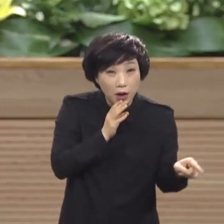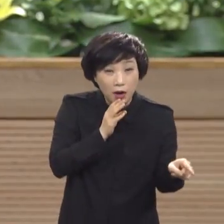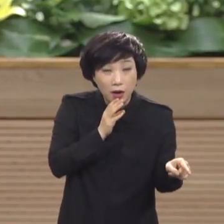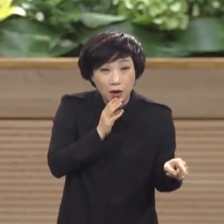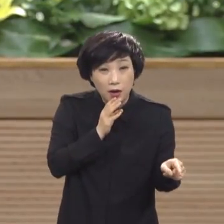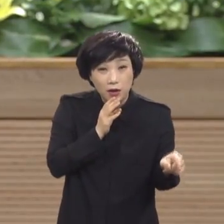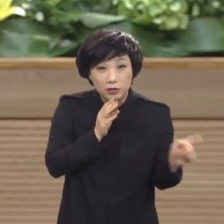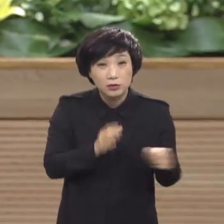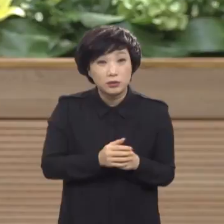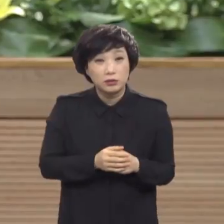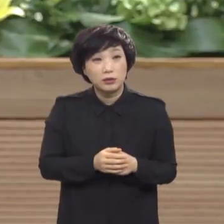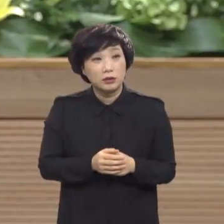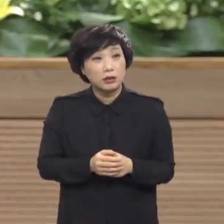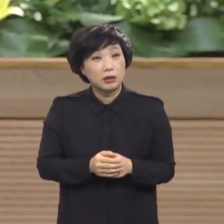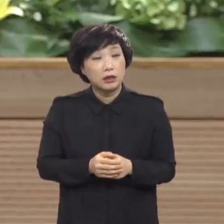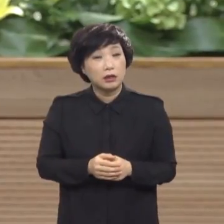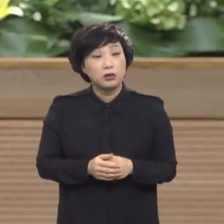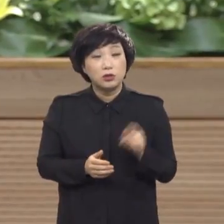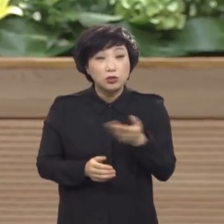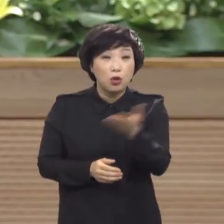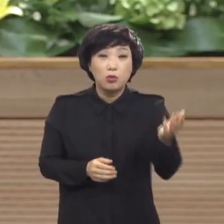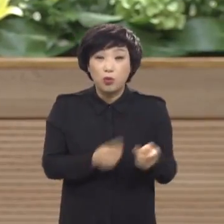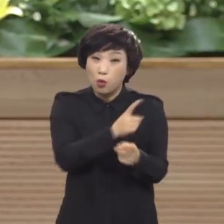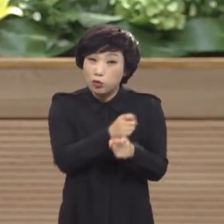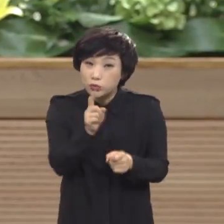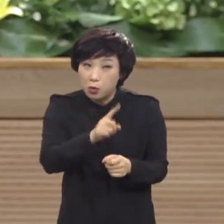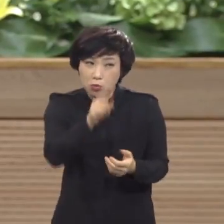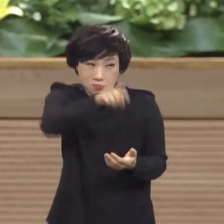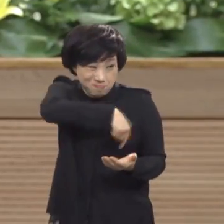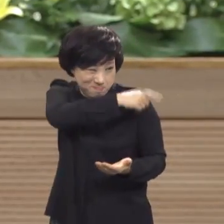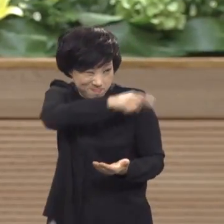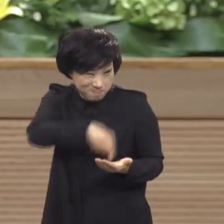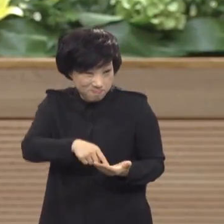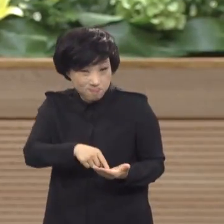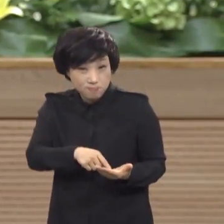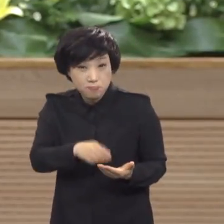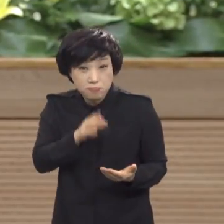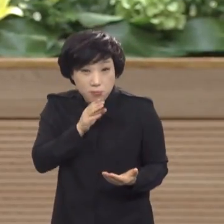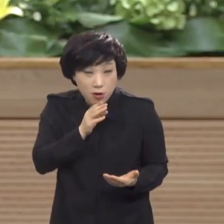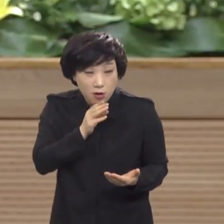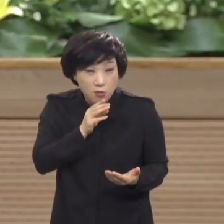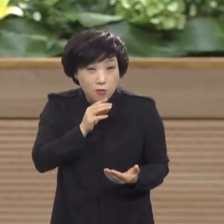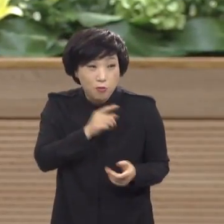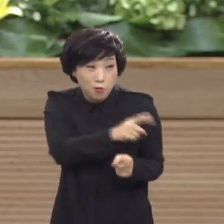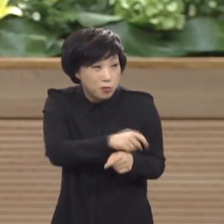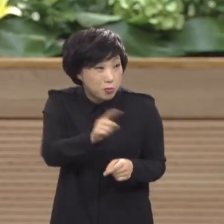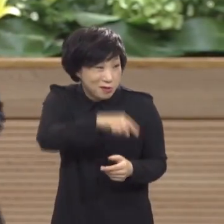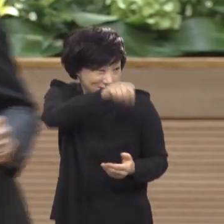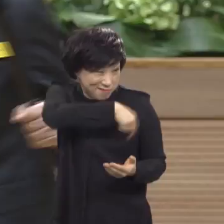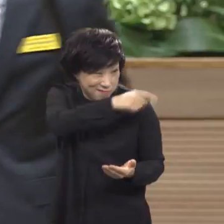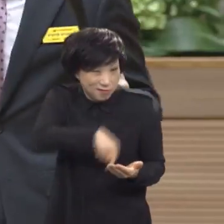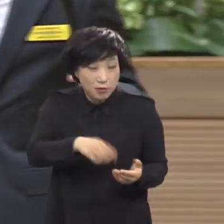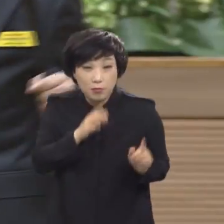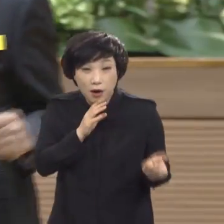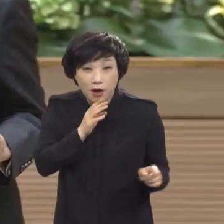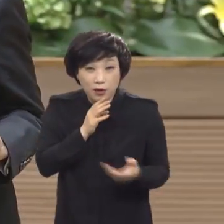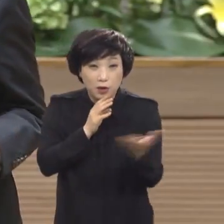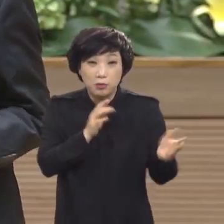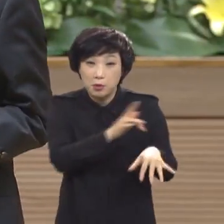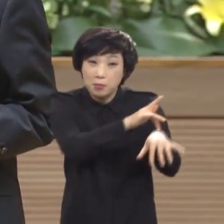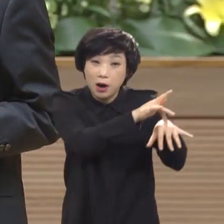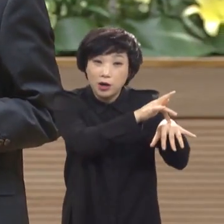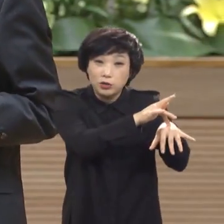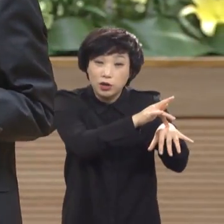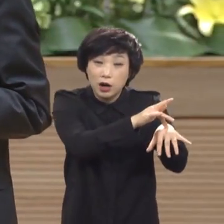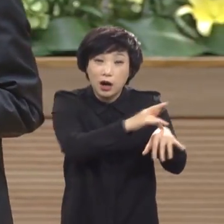원수. 원수는 무조건 원수를 갚는 거예요. 원수를 갚는 거. 그러면